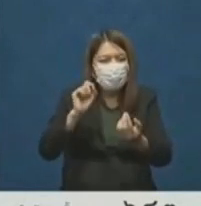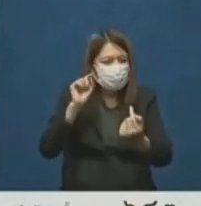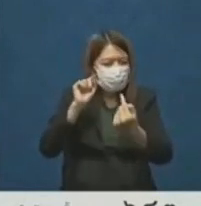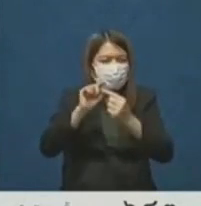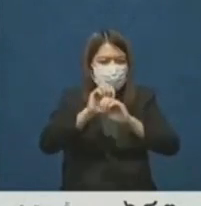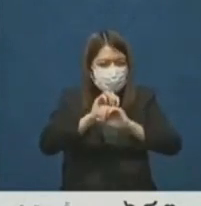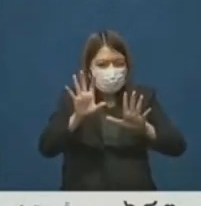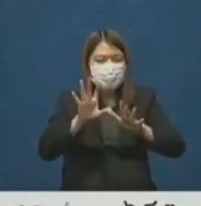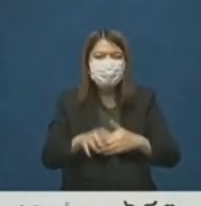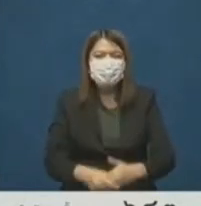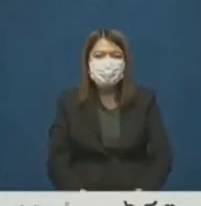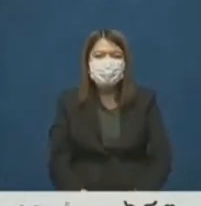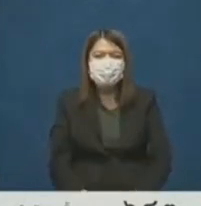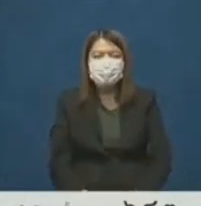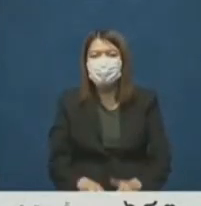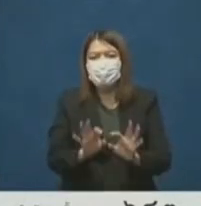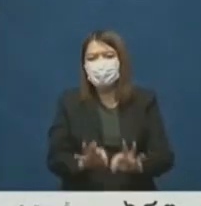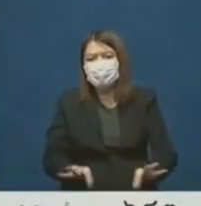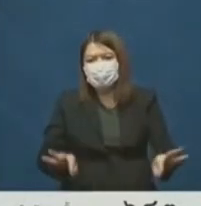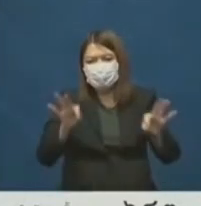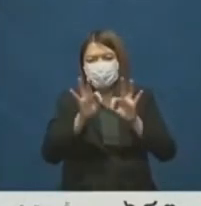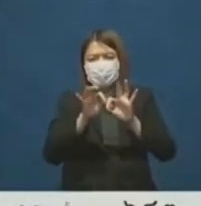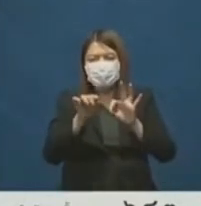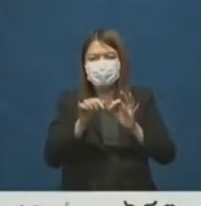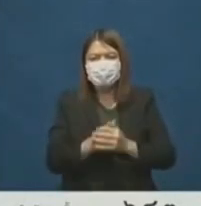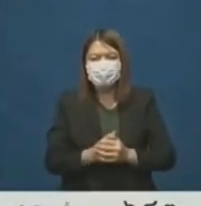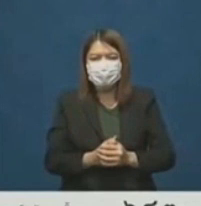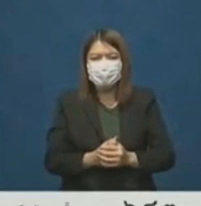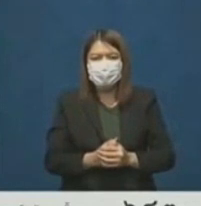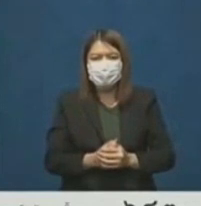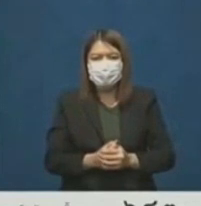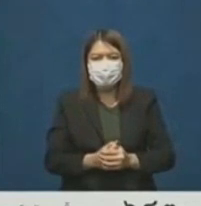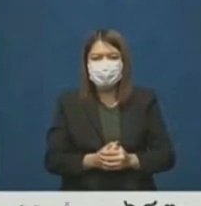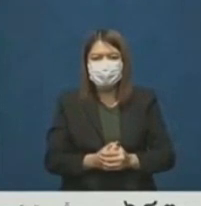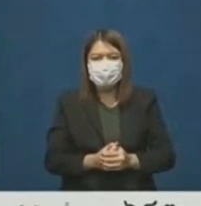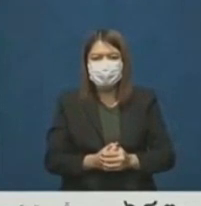เขียนให้มันครอบคลุมนะครับจำเป็นที่จะต้องเขียนให้มัน